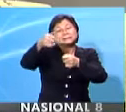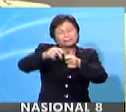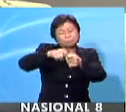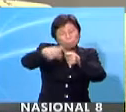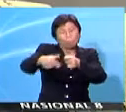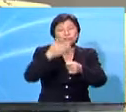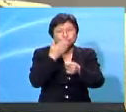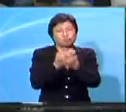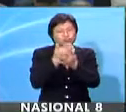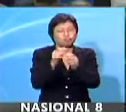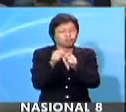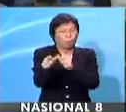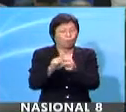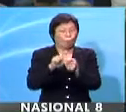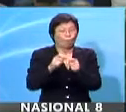agak baik.